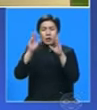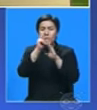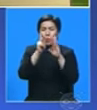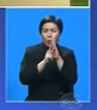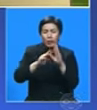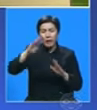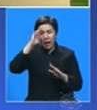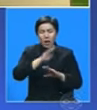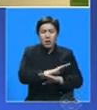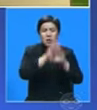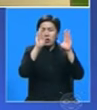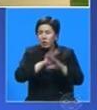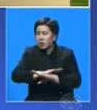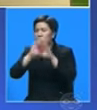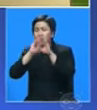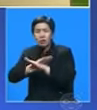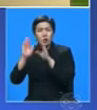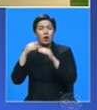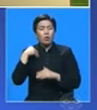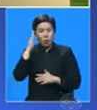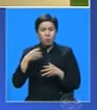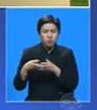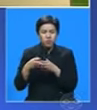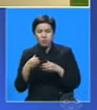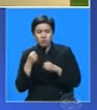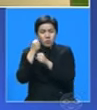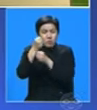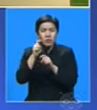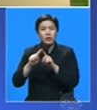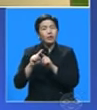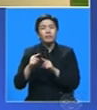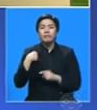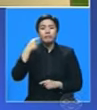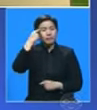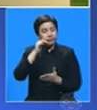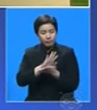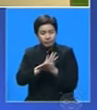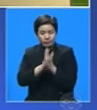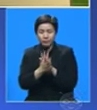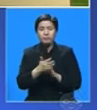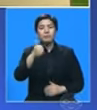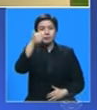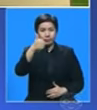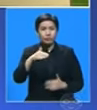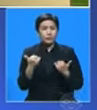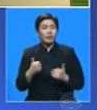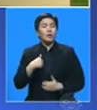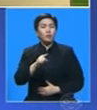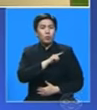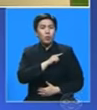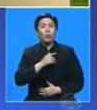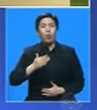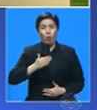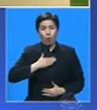ศึกยกเลิกกฎหมายพิเศษเพื่อจะได้มีการเคลื่อนไหวต่อไปผมคิดว่าเราปฏิรูปไม่ได้แน่นอนนะครับมันเป็นหน้าที่ของผม